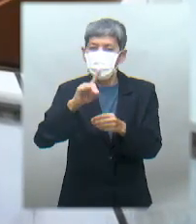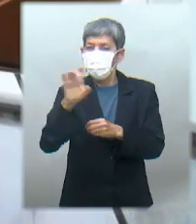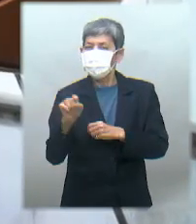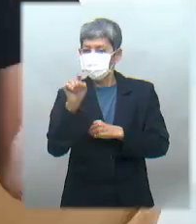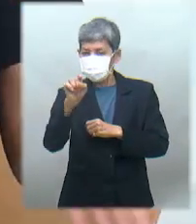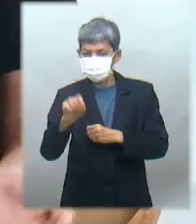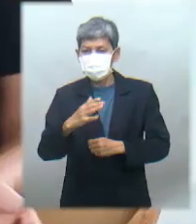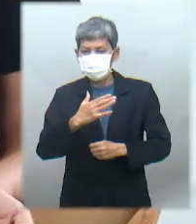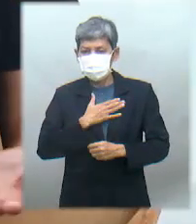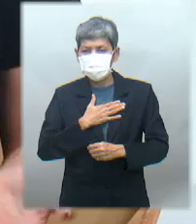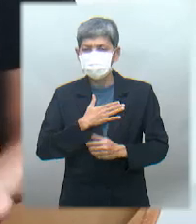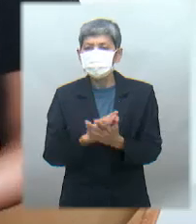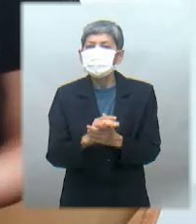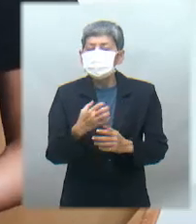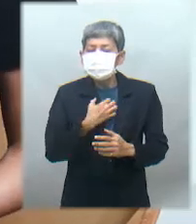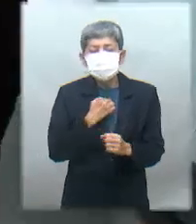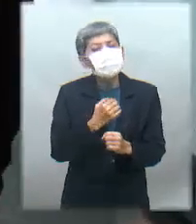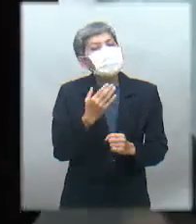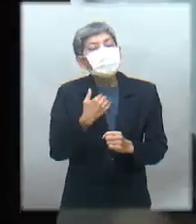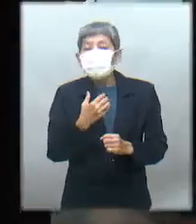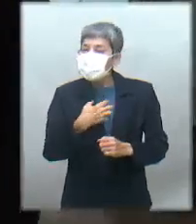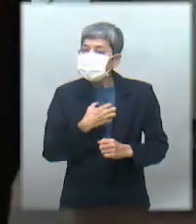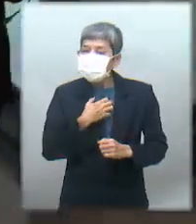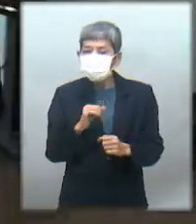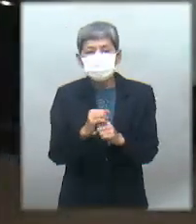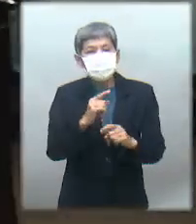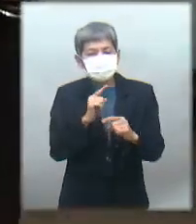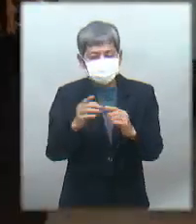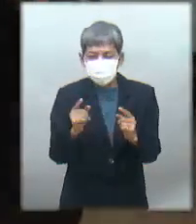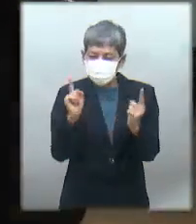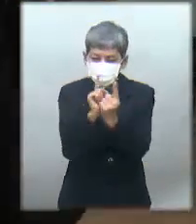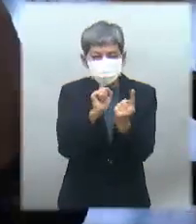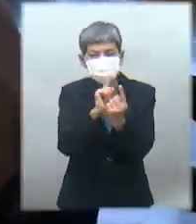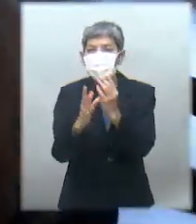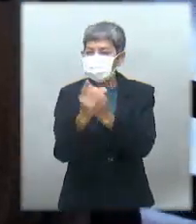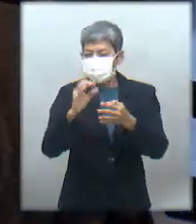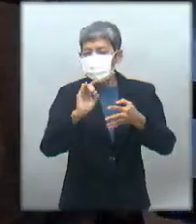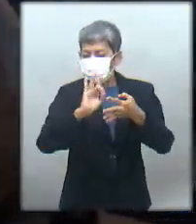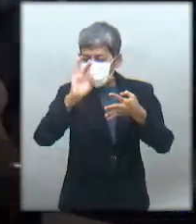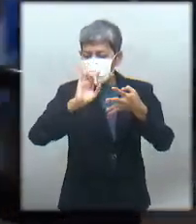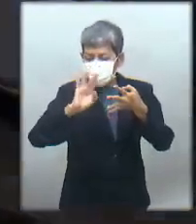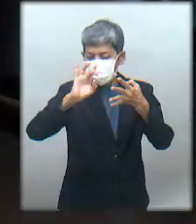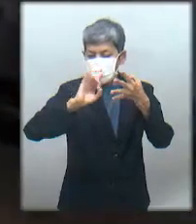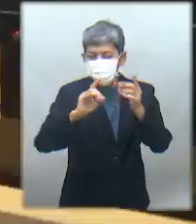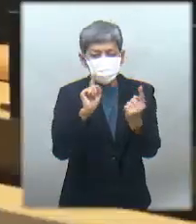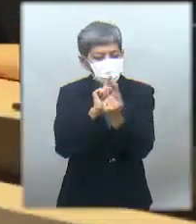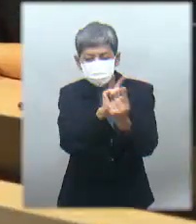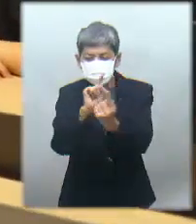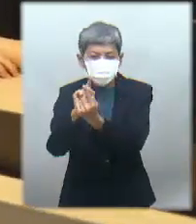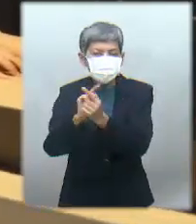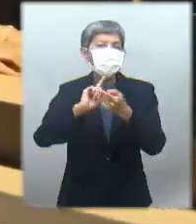ะ